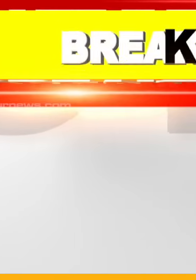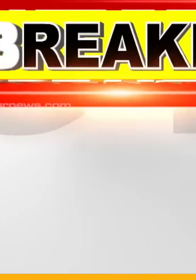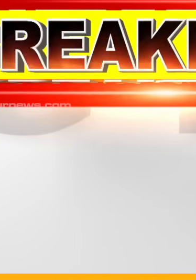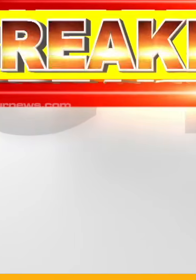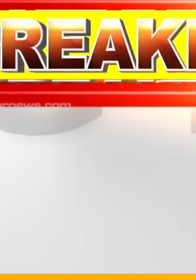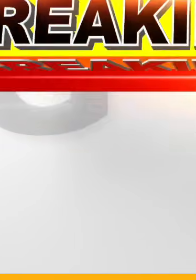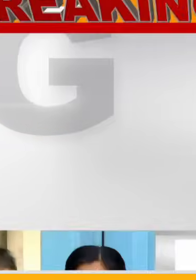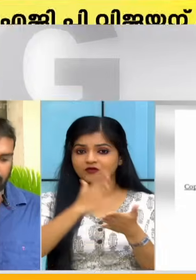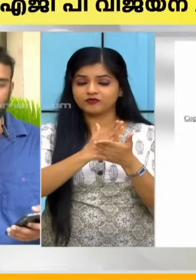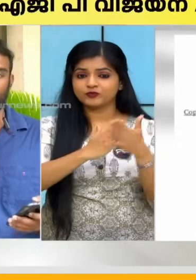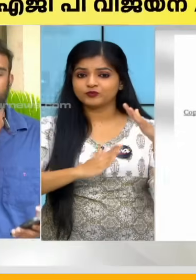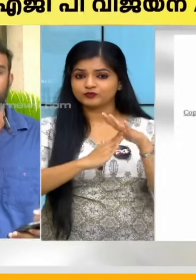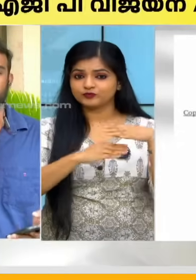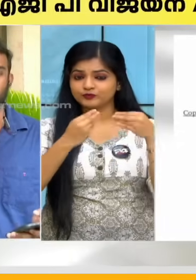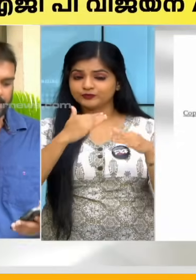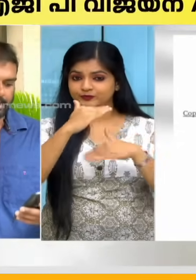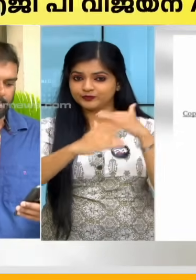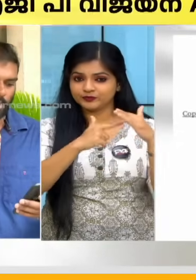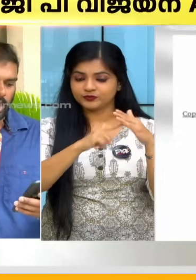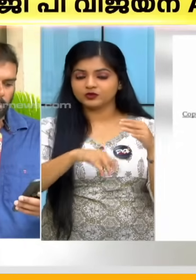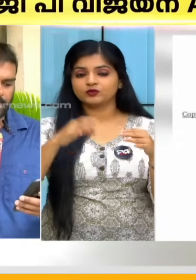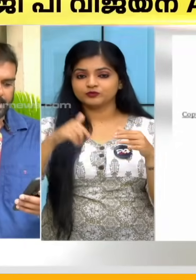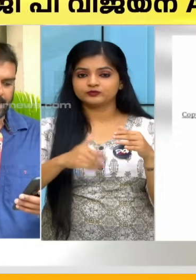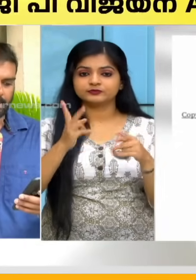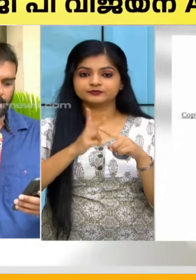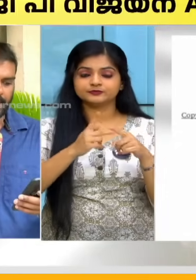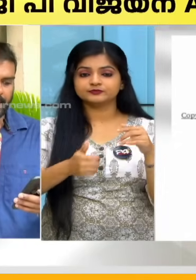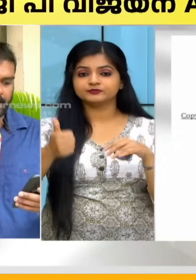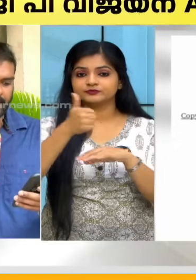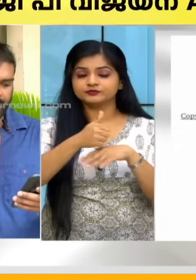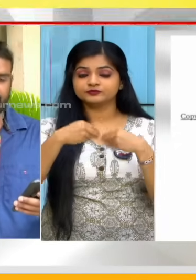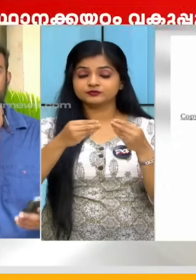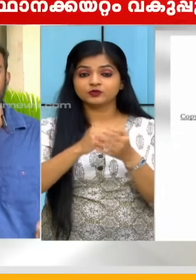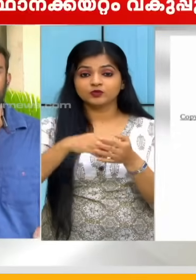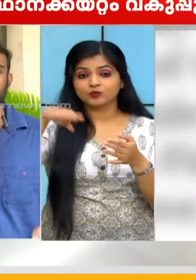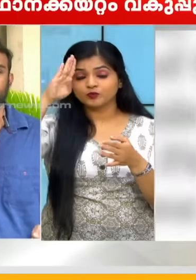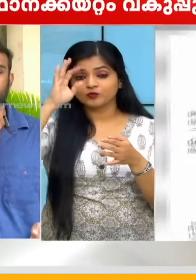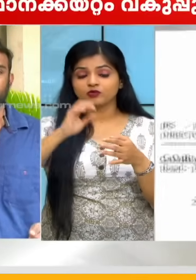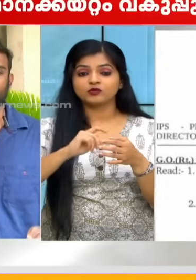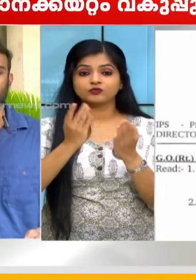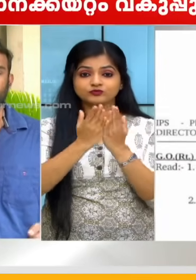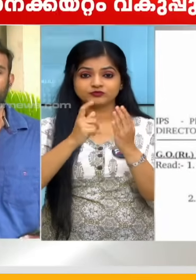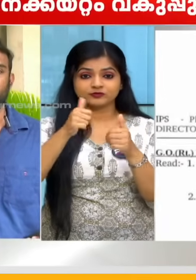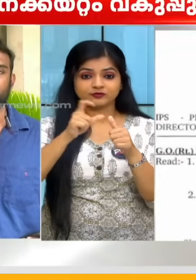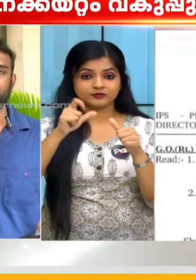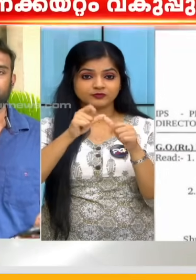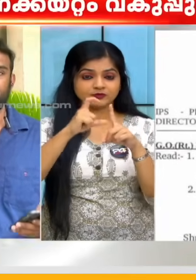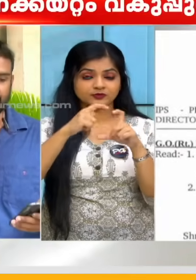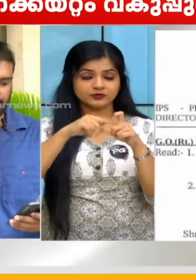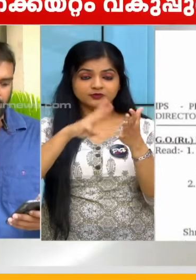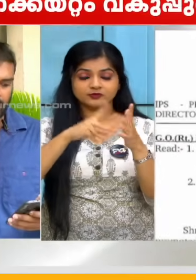തടഞ്ഞു വെച്ചിരുന്ന സ്ഥാനക്കയറ്റം ഇപ്പോൾ നൽകാൻ തീരുമാനിച്ചത്. ഇപ്പോൾ പോലീസ് അക്കാദമിയുടെ ഡയറക്ടറായിട്ടാണ് അദ്ദേഹത്തെ നിയമിച്ചത്. ഒപ്പം IG ആയിരുന്ന